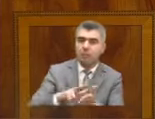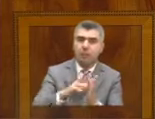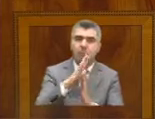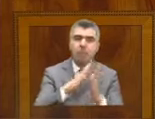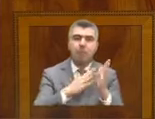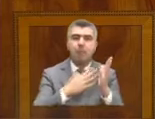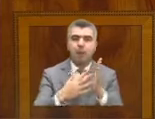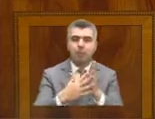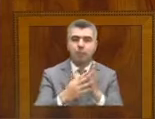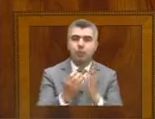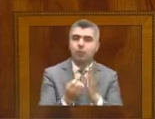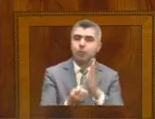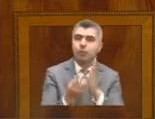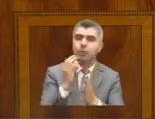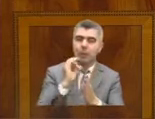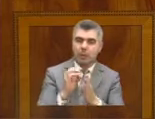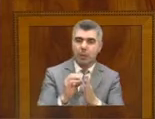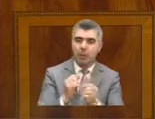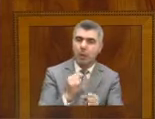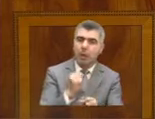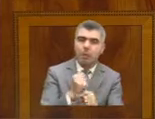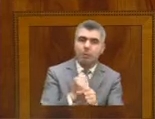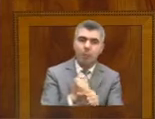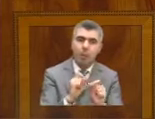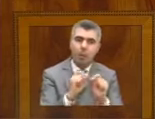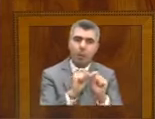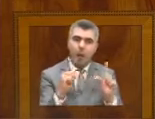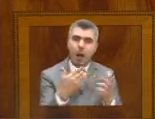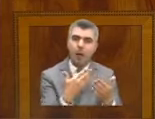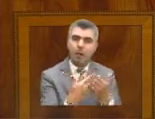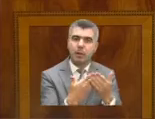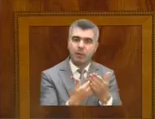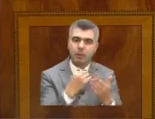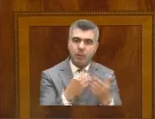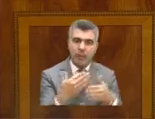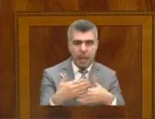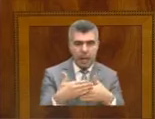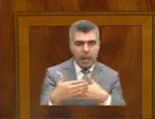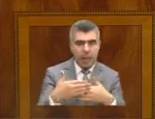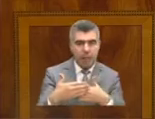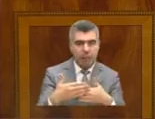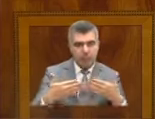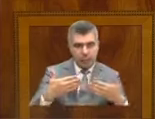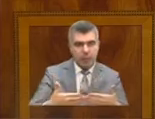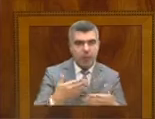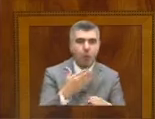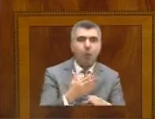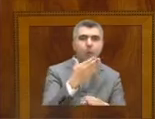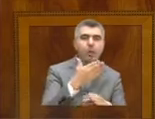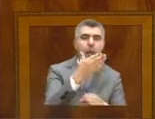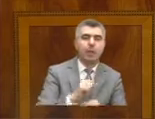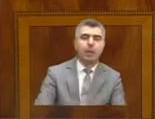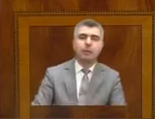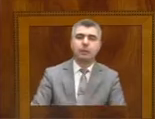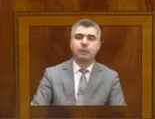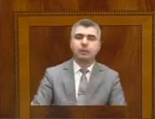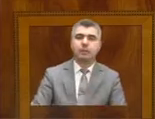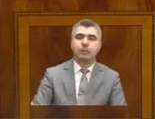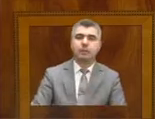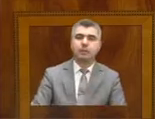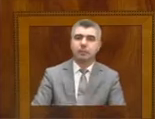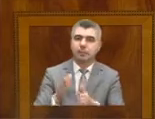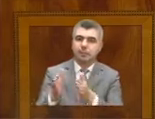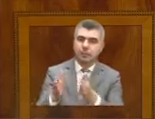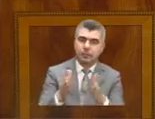تتضمن خطة عمل ملموسة على المدى القريب والمتوسط والبعيد.